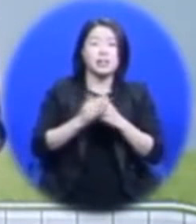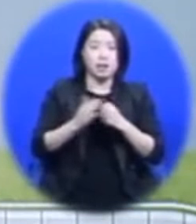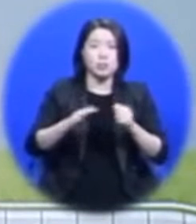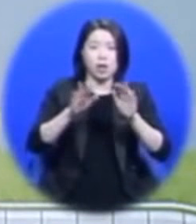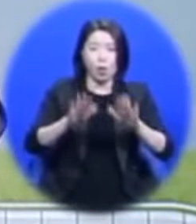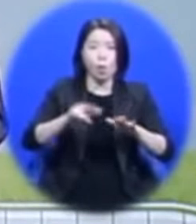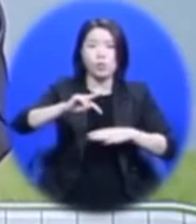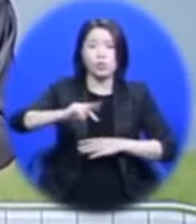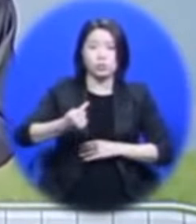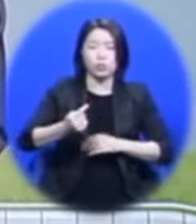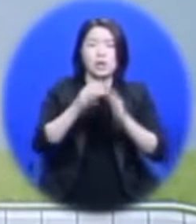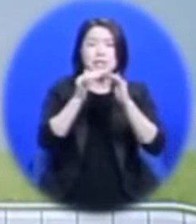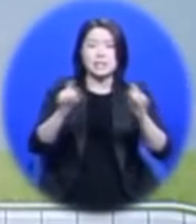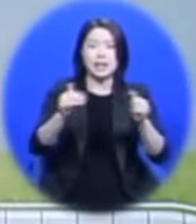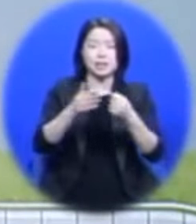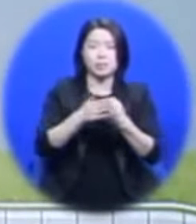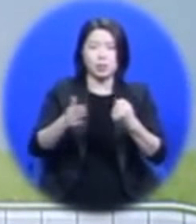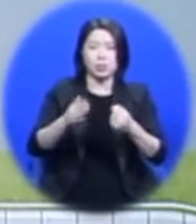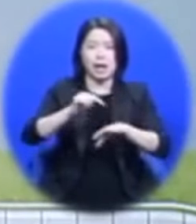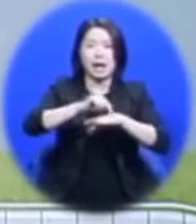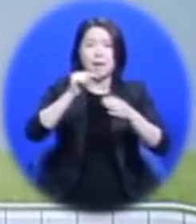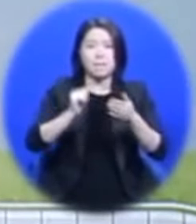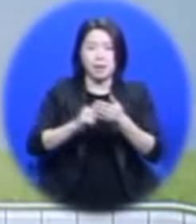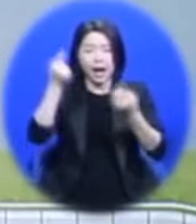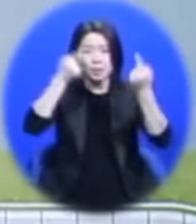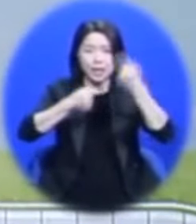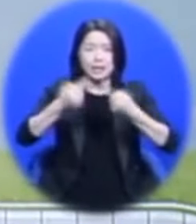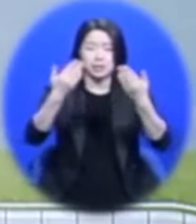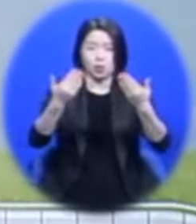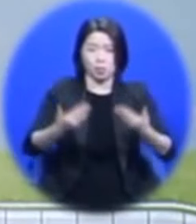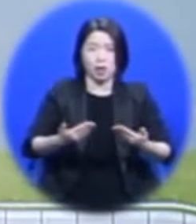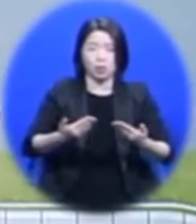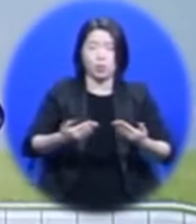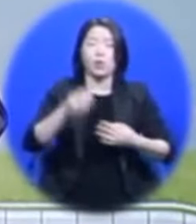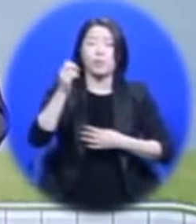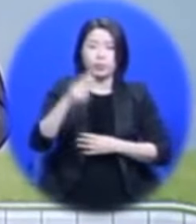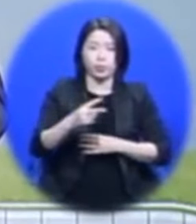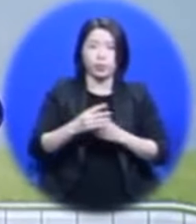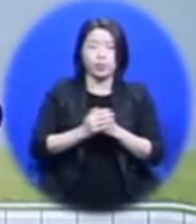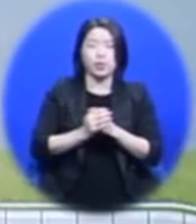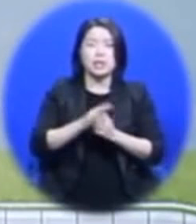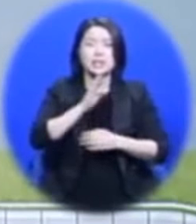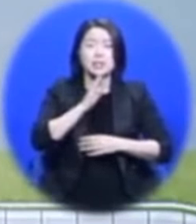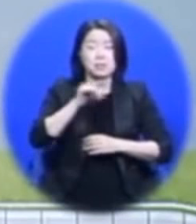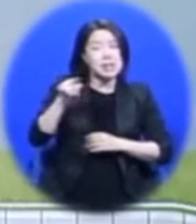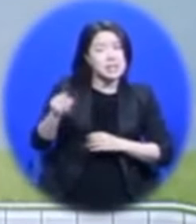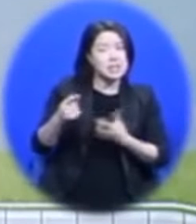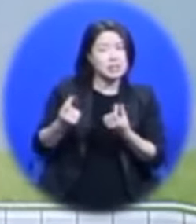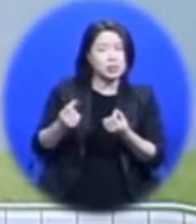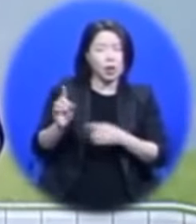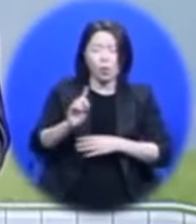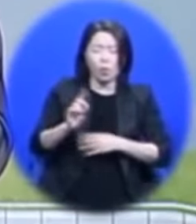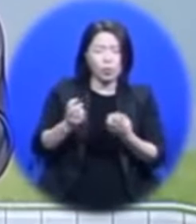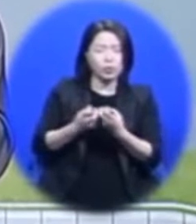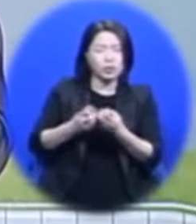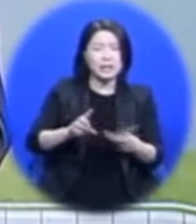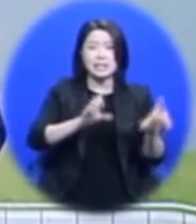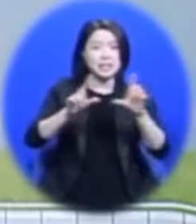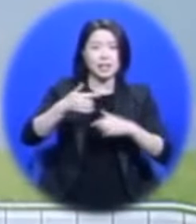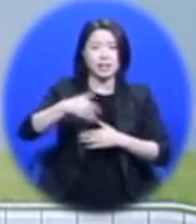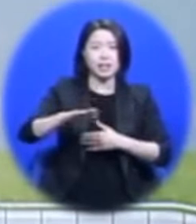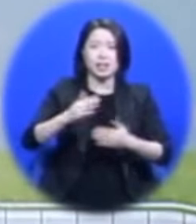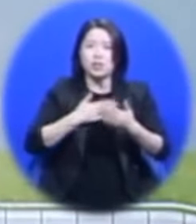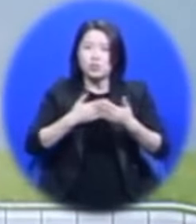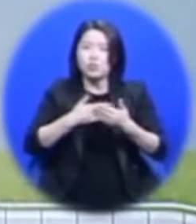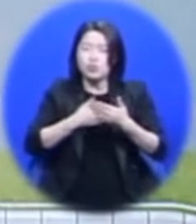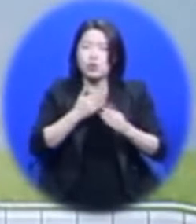오늘도 사람 때문에 마음에 상처를 받고, 그리고 정말 이런 사람들과 내가 어떻게 살아가나